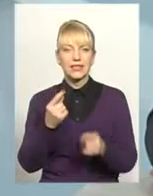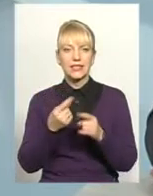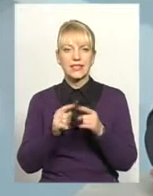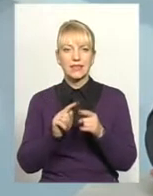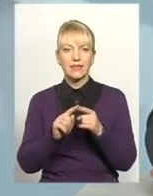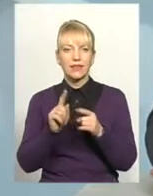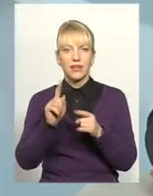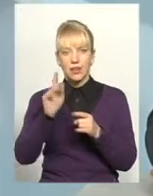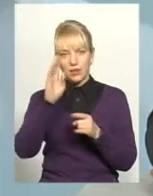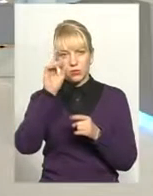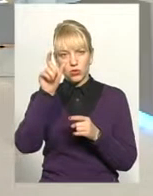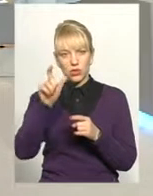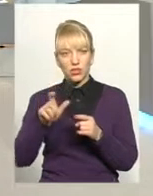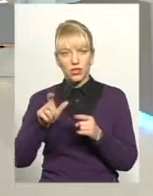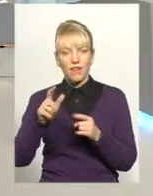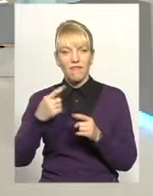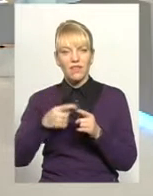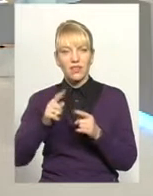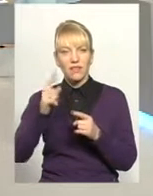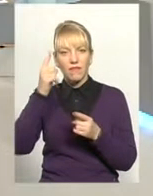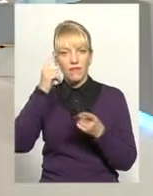винайшов цей